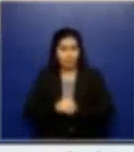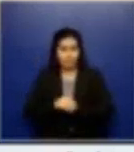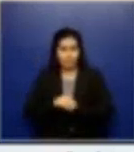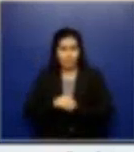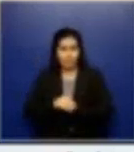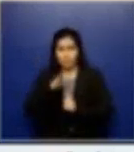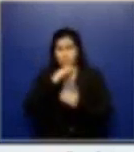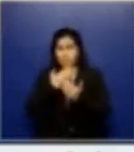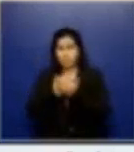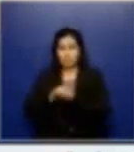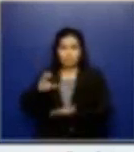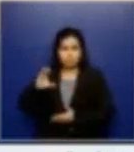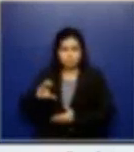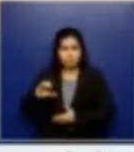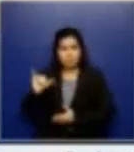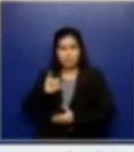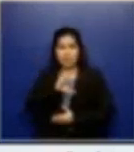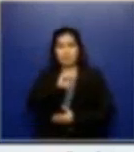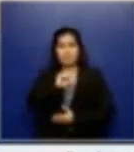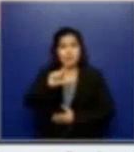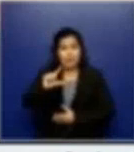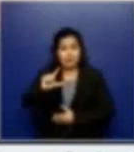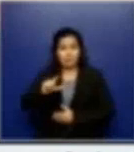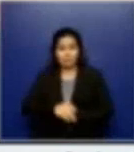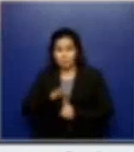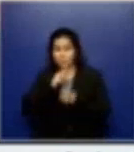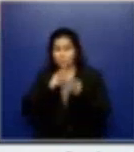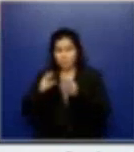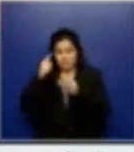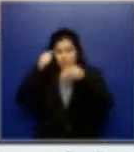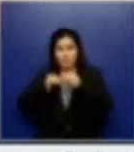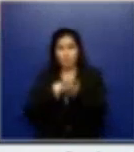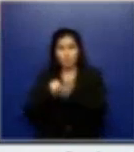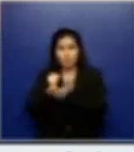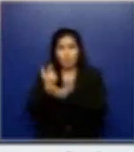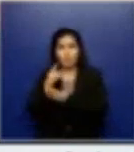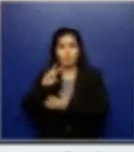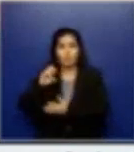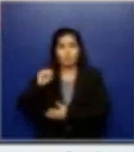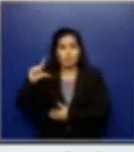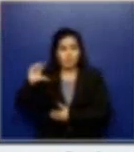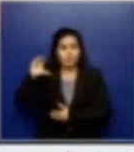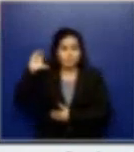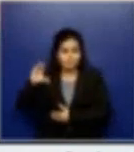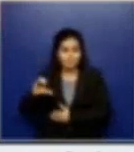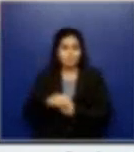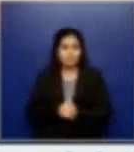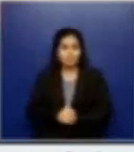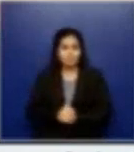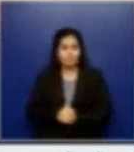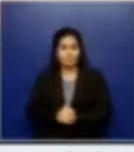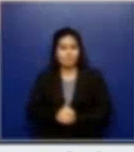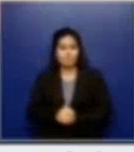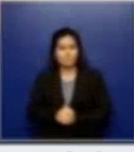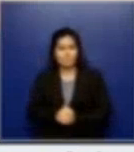านก็ไปแล้ว500,000 ล้านเนี่ยถ้าท่านตัดสินใจถูกมันไป700,000 ล้านนายกยิ่งลักษณ์เขาจะทำเมกะโปรเจกต์ใช้เท่าไหร่ครับเมกะโปรเจก